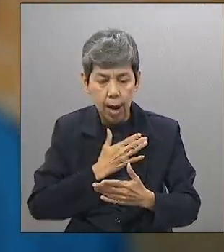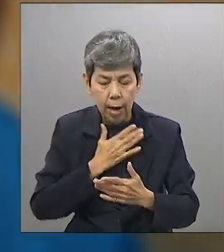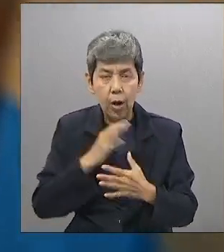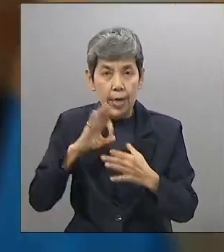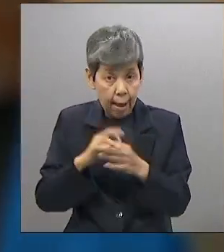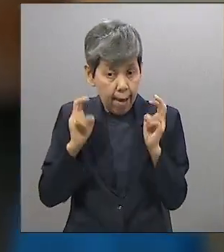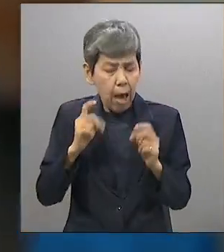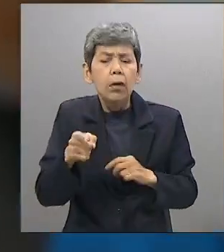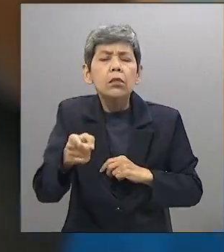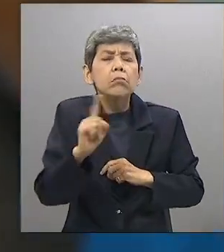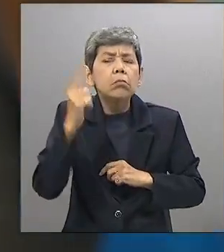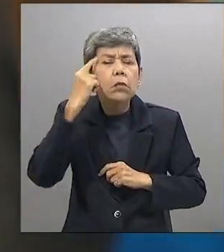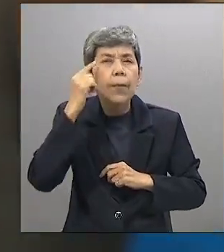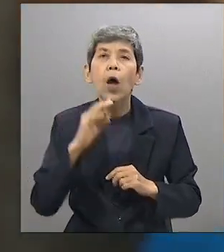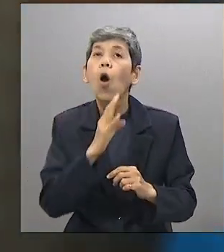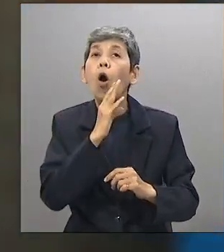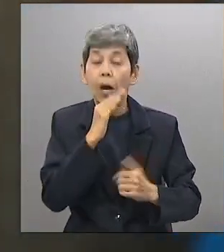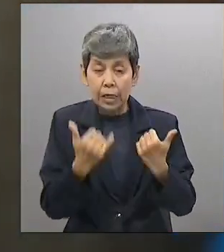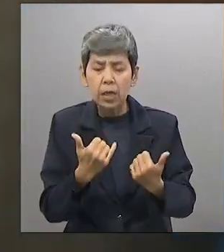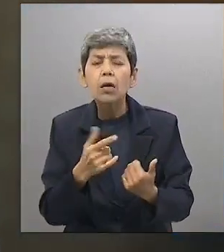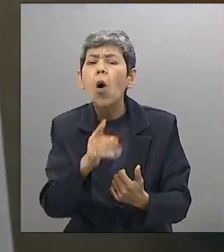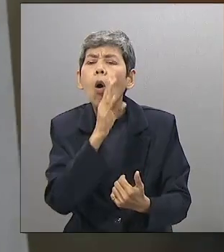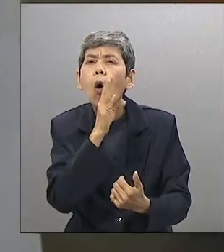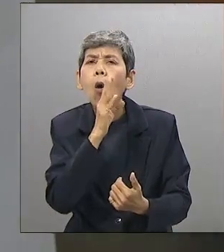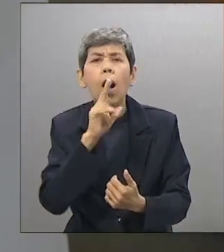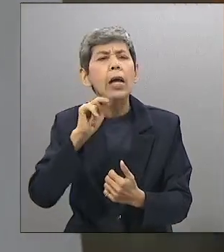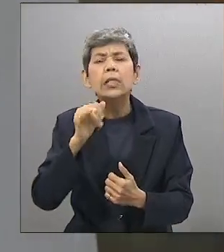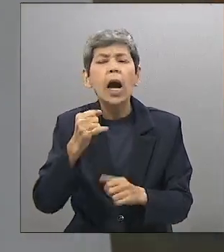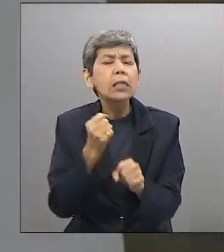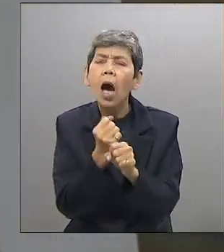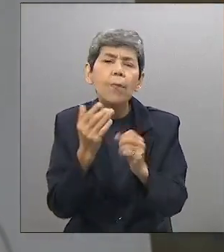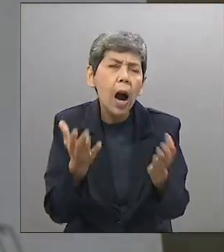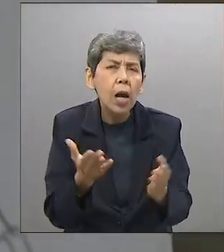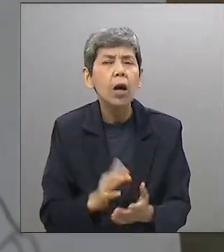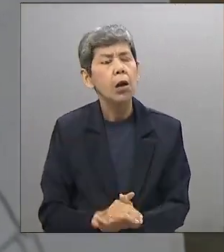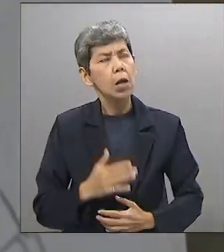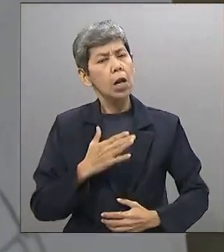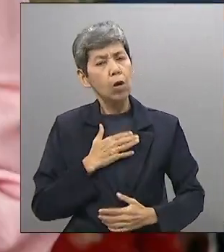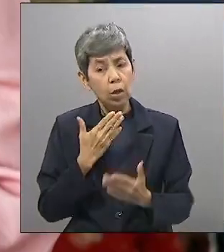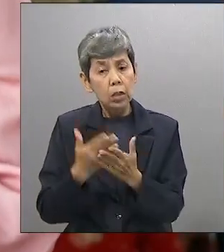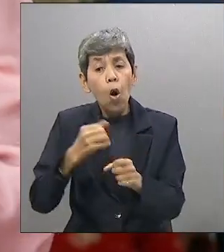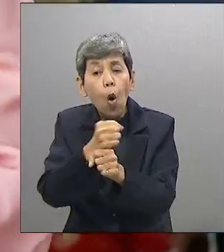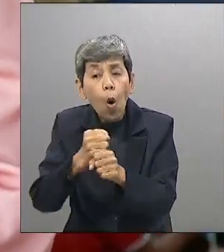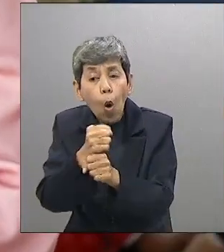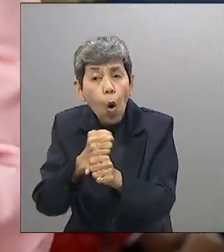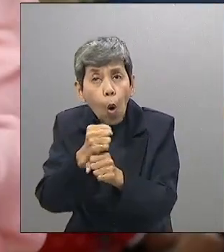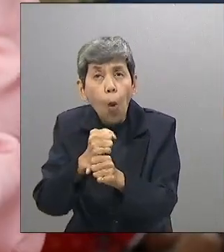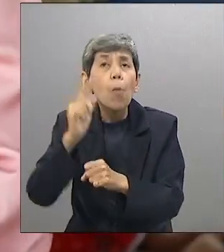ตัวแคลดูสว่า coach Herr ไม่ strangeเข้าไปซ้านมให้แ่